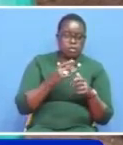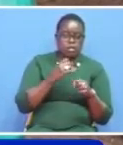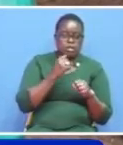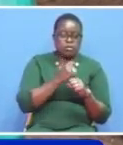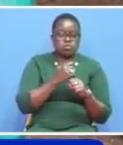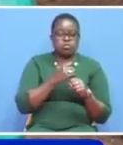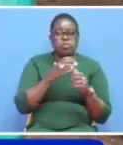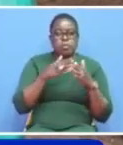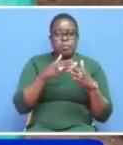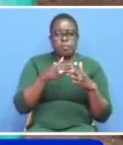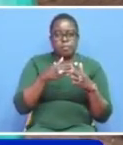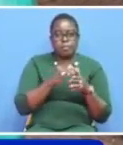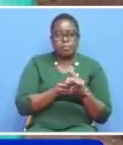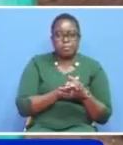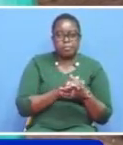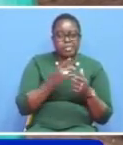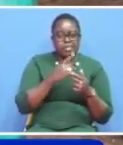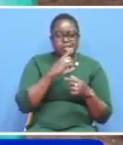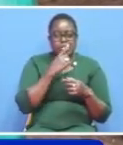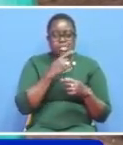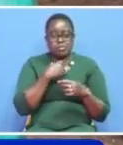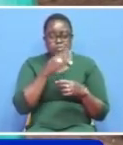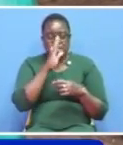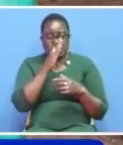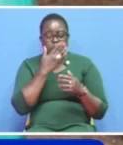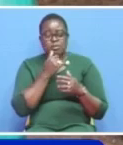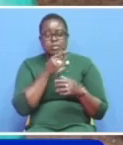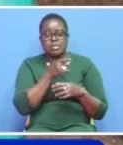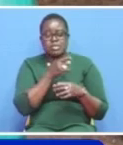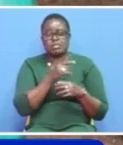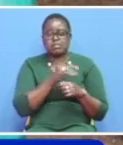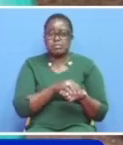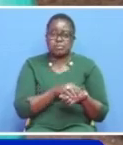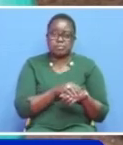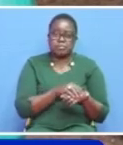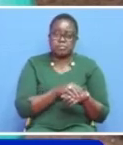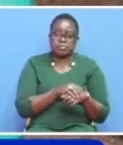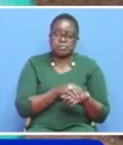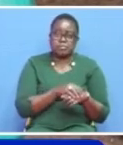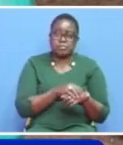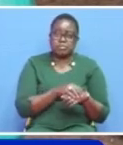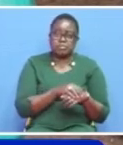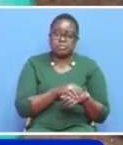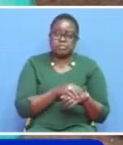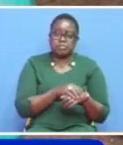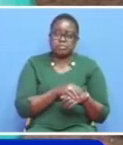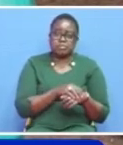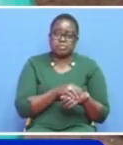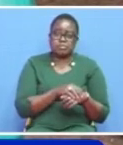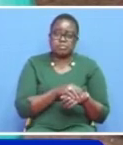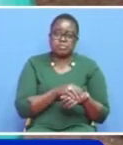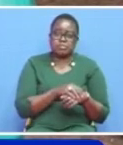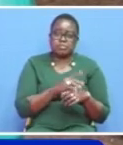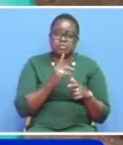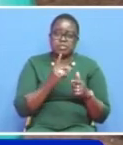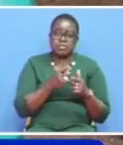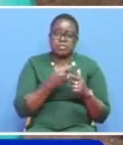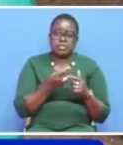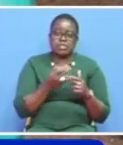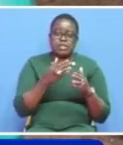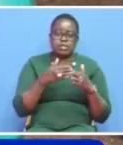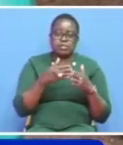tabiama. Nikamwambia mimi sitaki. Hii akina. Akanifanya hapo